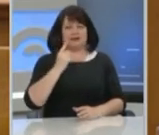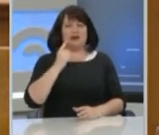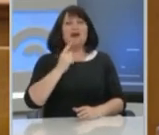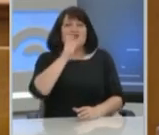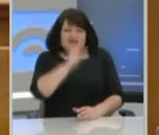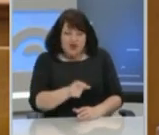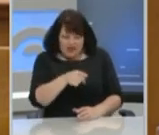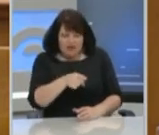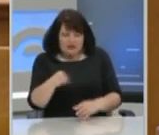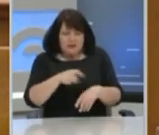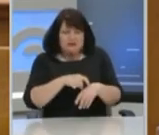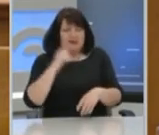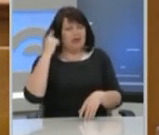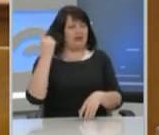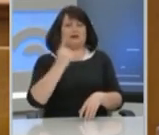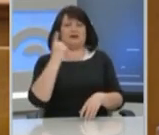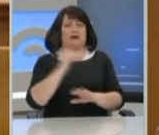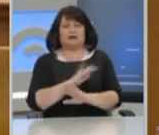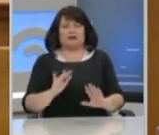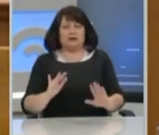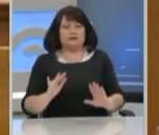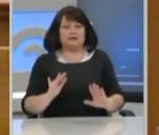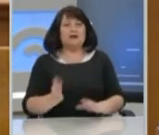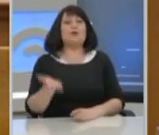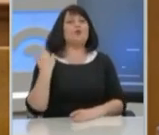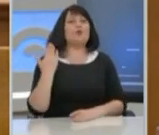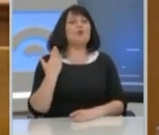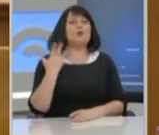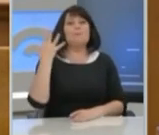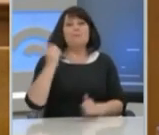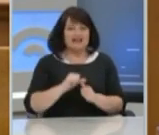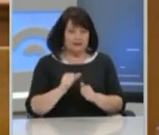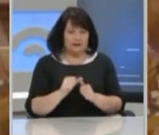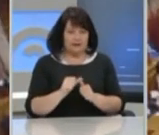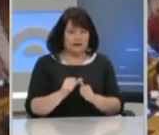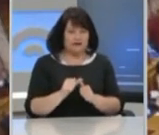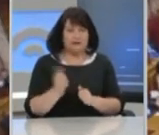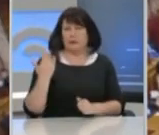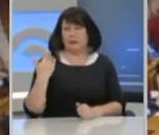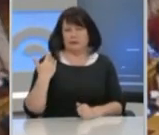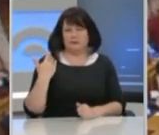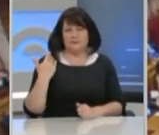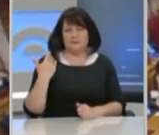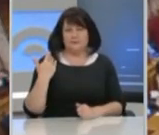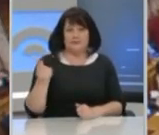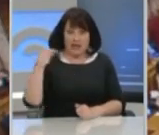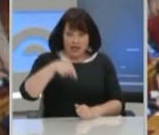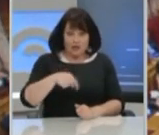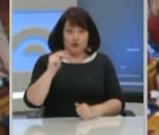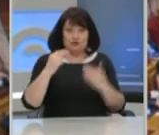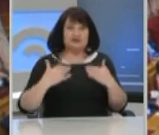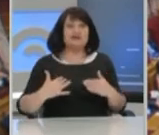εσείς. Διότι πριν από 5 μόλις μήνες, δεν ήταν πολύ, όταν φέρναμε εδώ στη Βουλή,